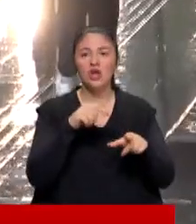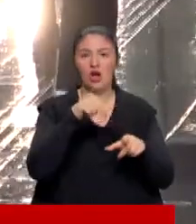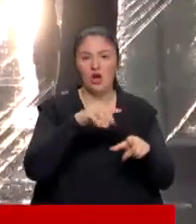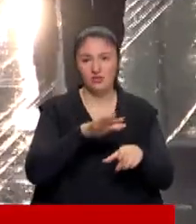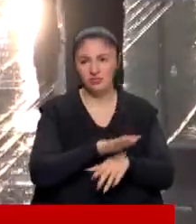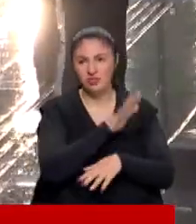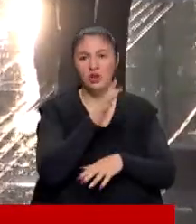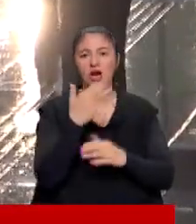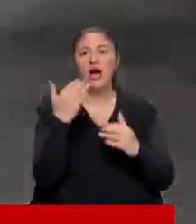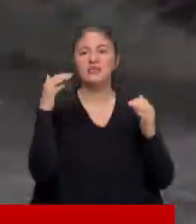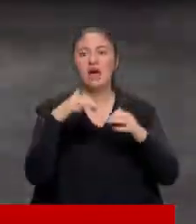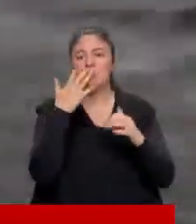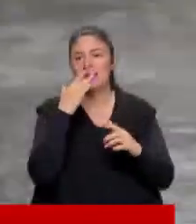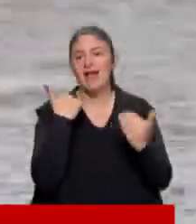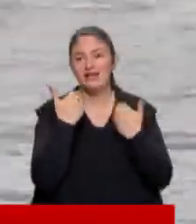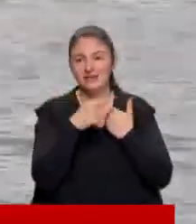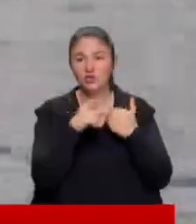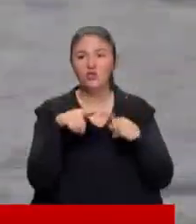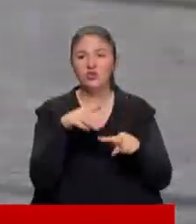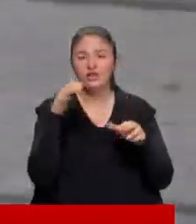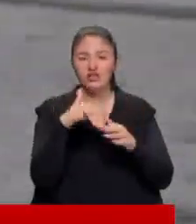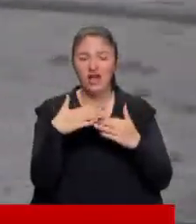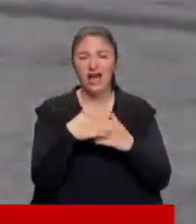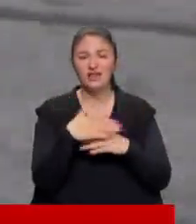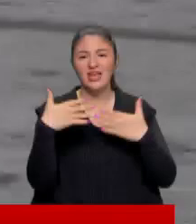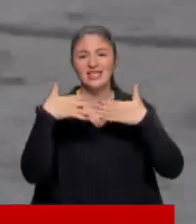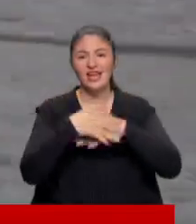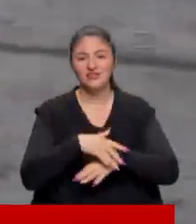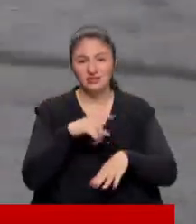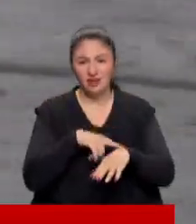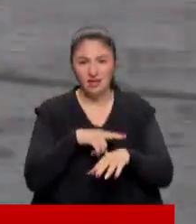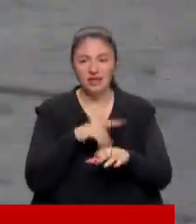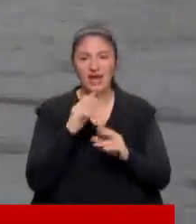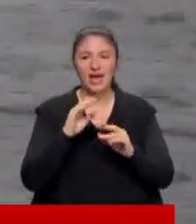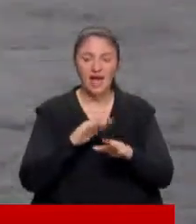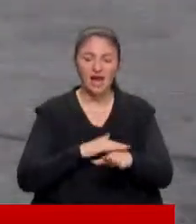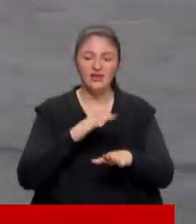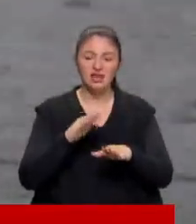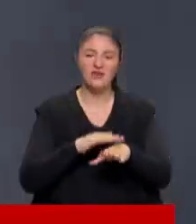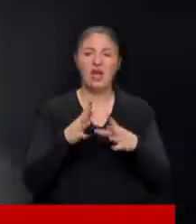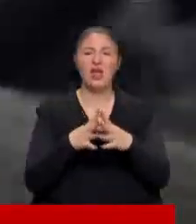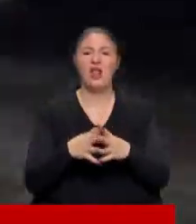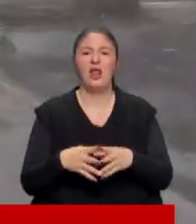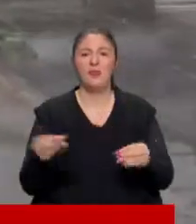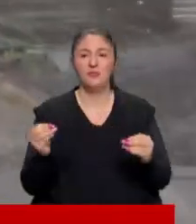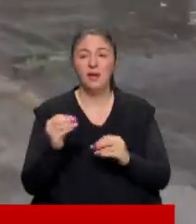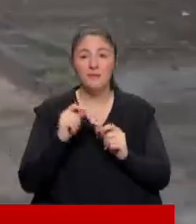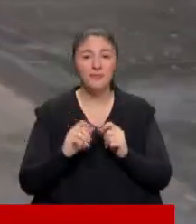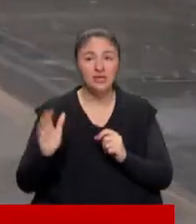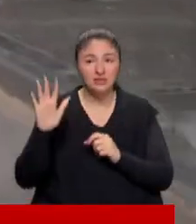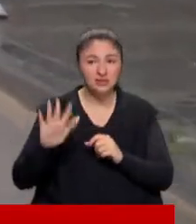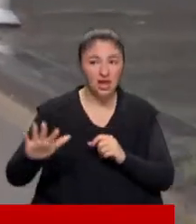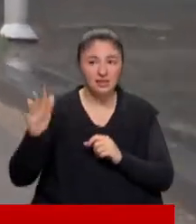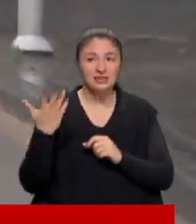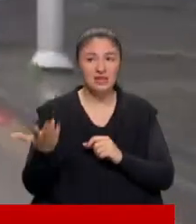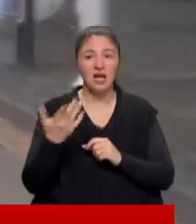sağanak yağmur beklenen adresler. Doğudaki yağışlar akşam ve gece saatlerinde kademe kademe etkisini kaybediyor. Batı